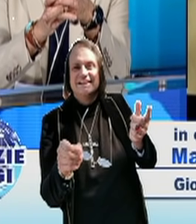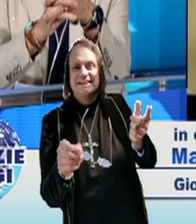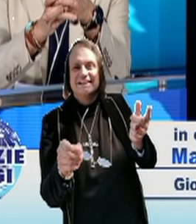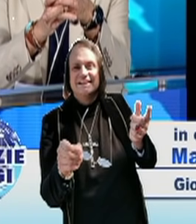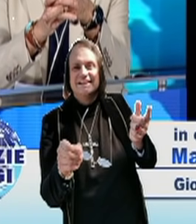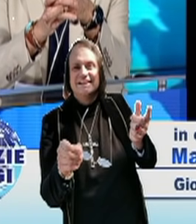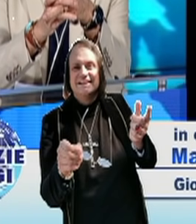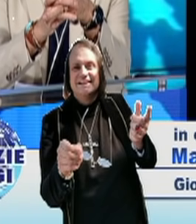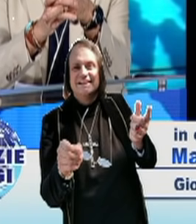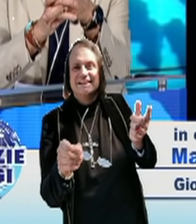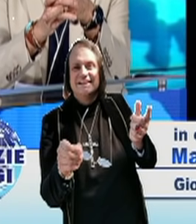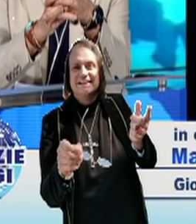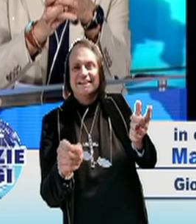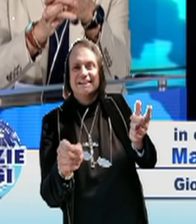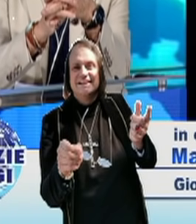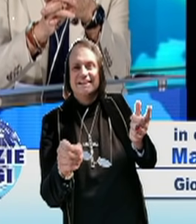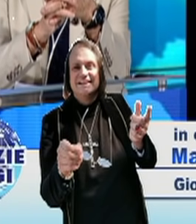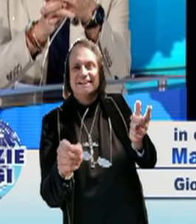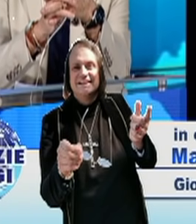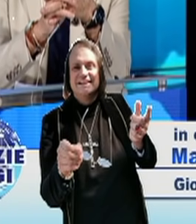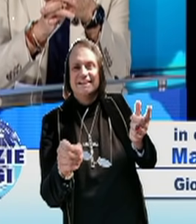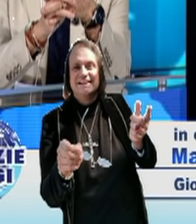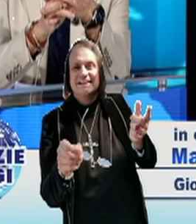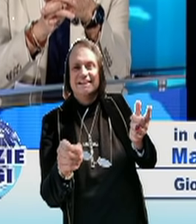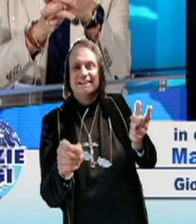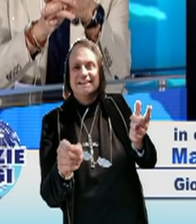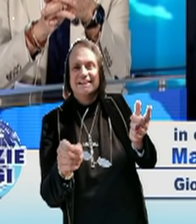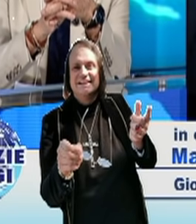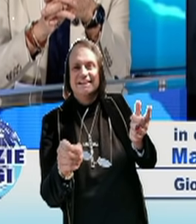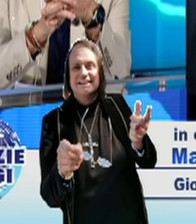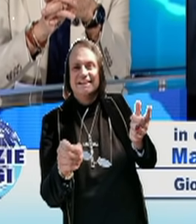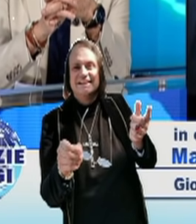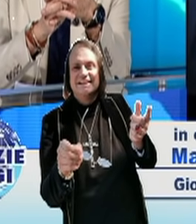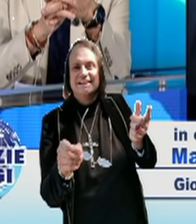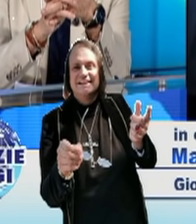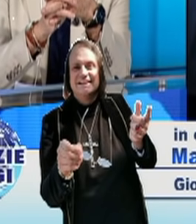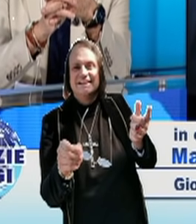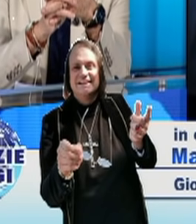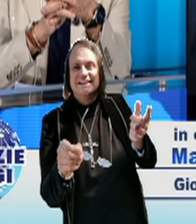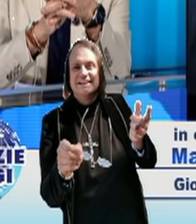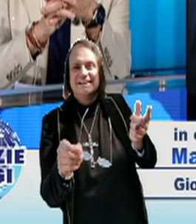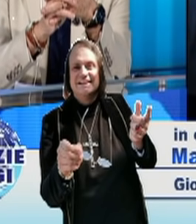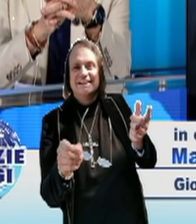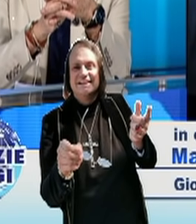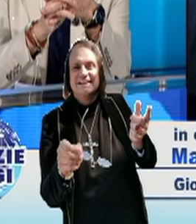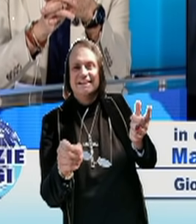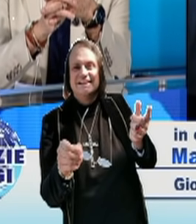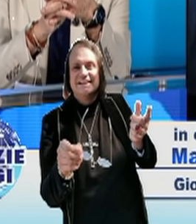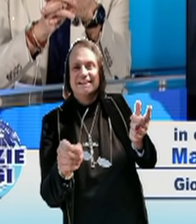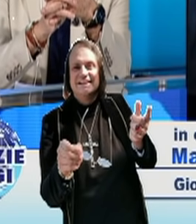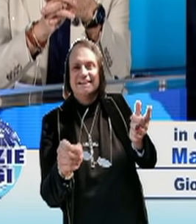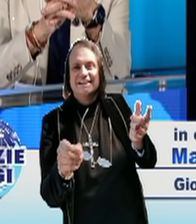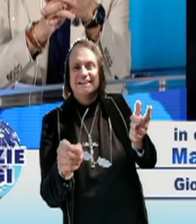di pedofilia, avrà una crisi, una conversione, capirà che la sua vita deve essere altra. La sua vita deve